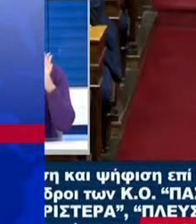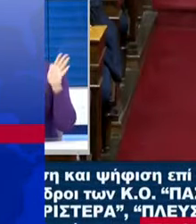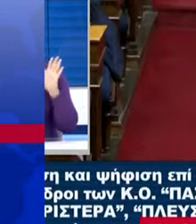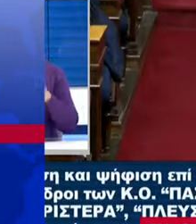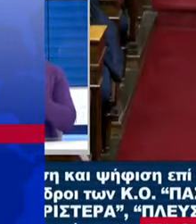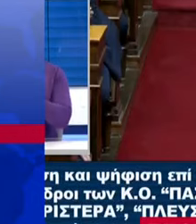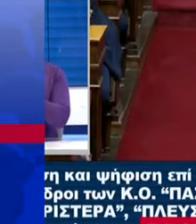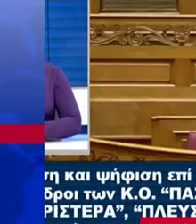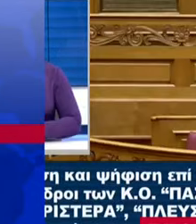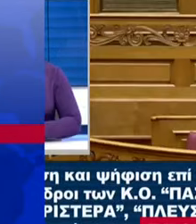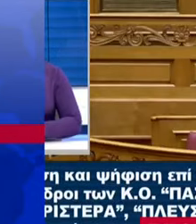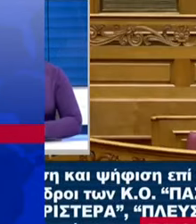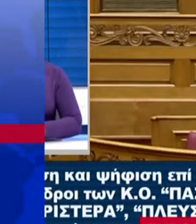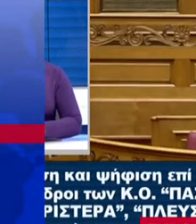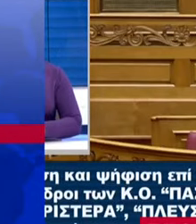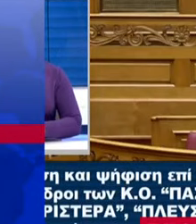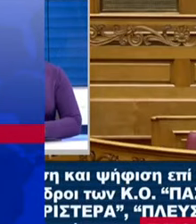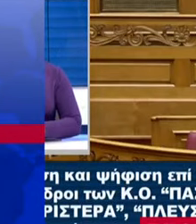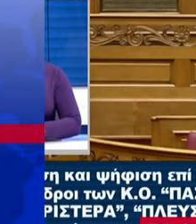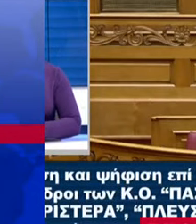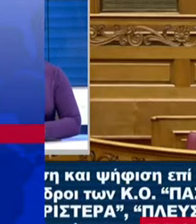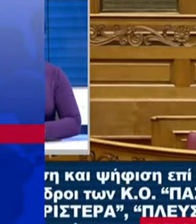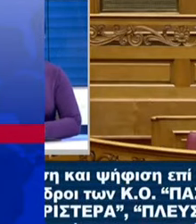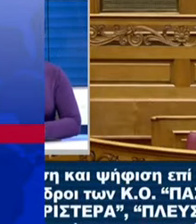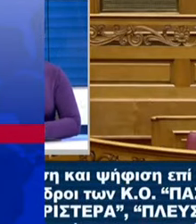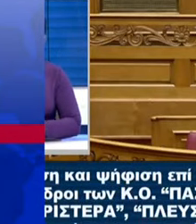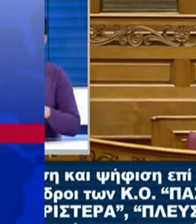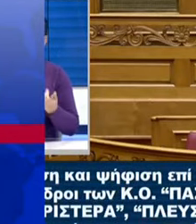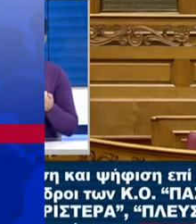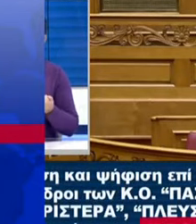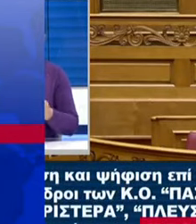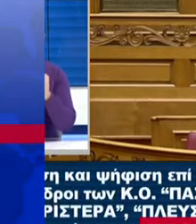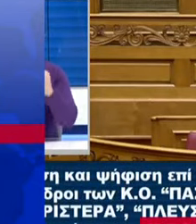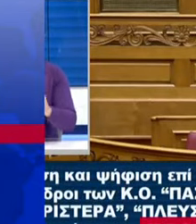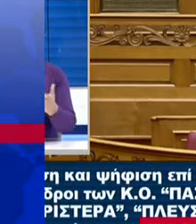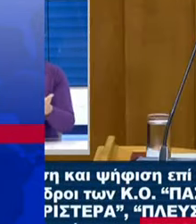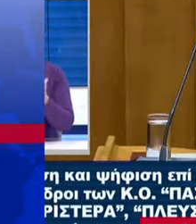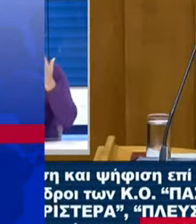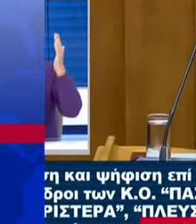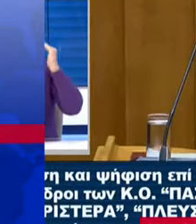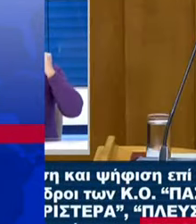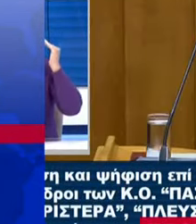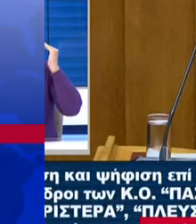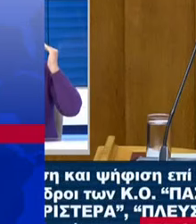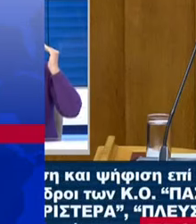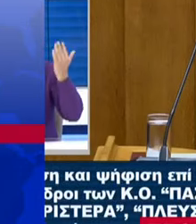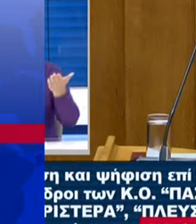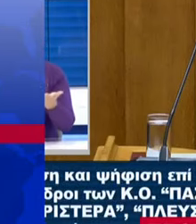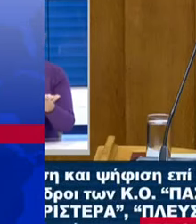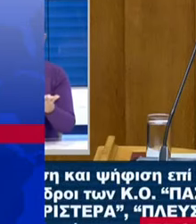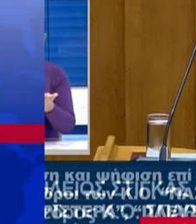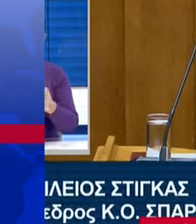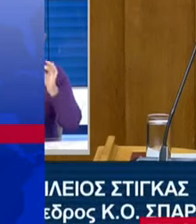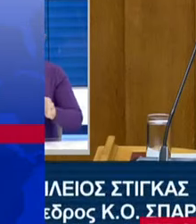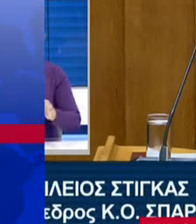πυρά κατά της κυβέρνησης, ζητώντας προανακριτική επιτροπή για τον κύριο Καραμαλή. Να σου πω ότι σε λίγη ώρα αναμένεται και η τοποθέτηση του Πρωθυπουργού, ενώ περίπου